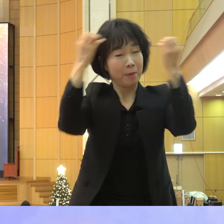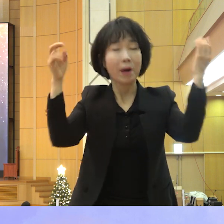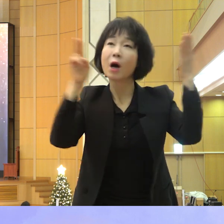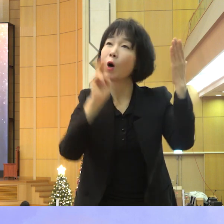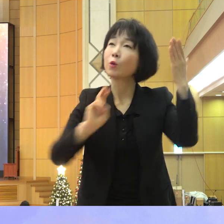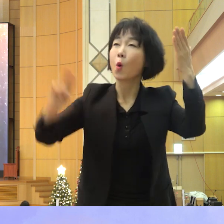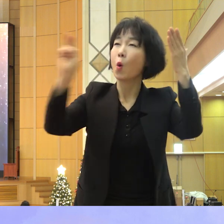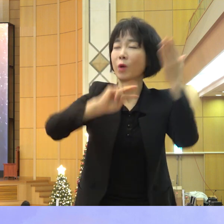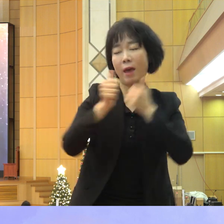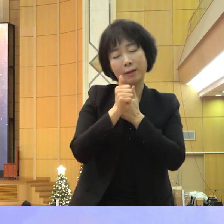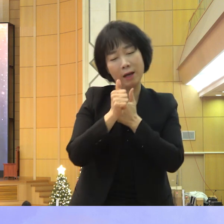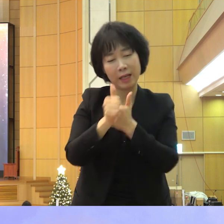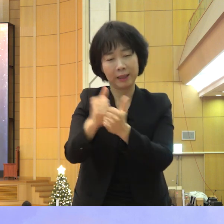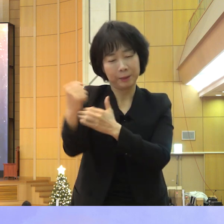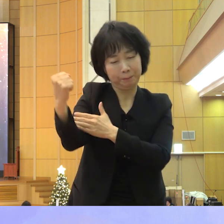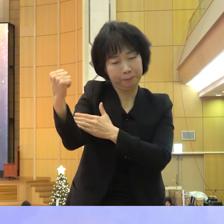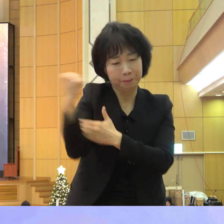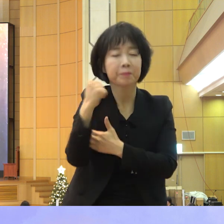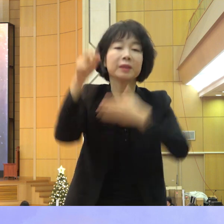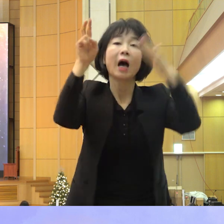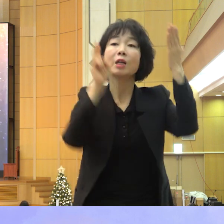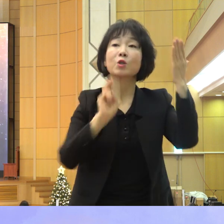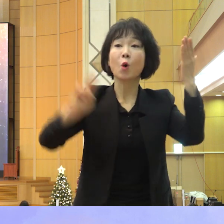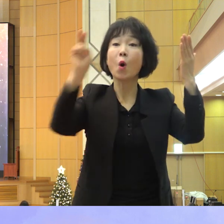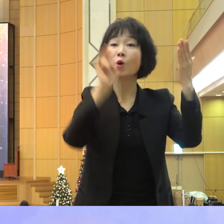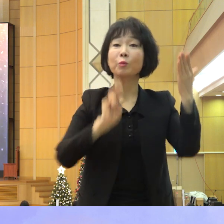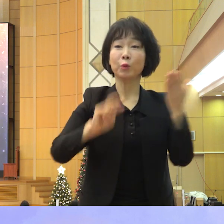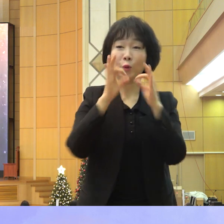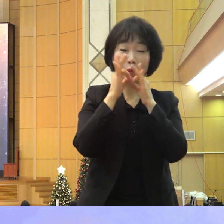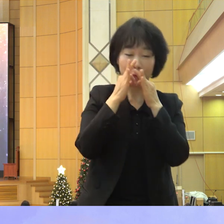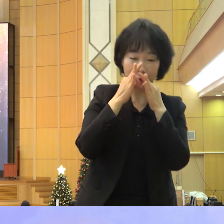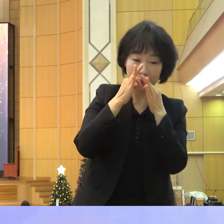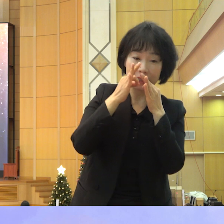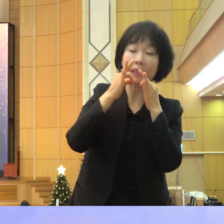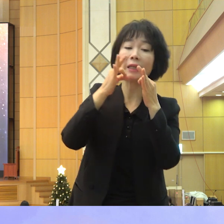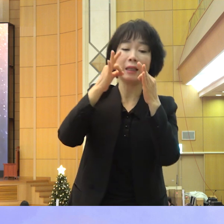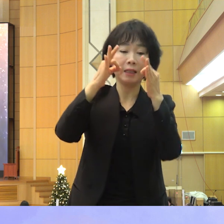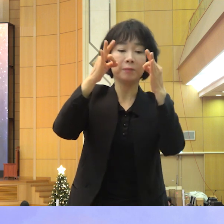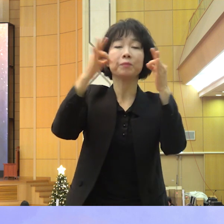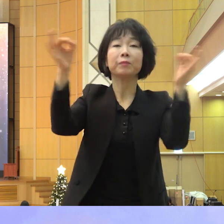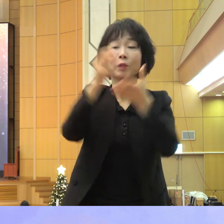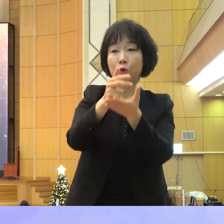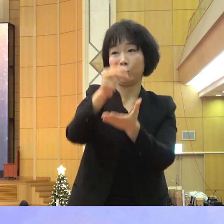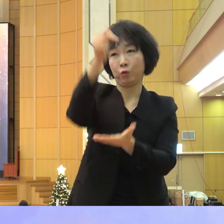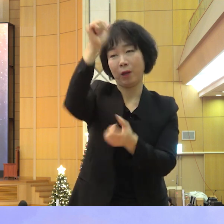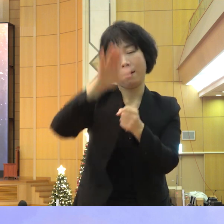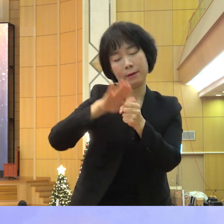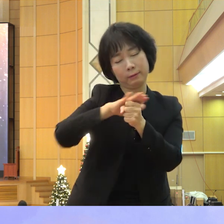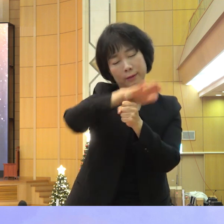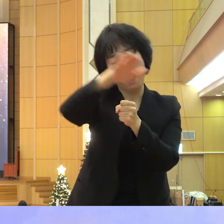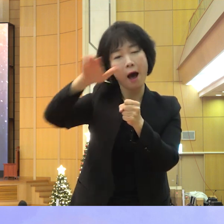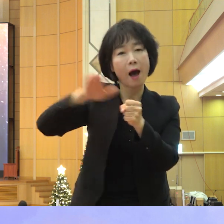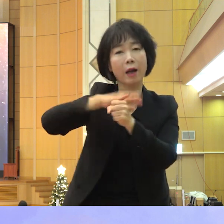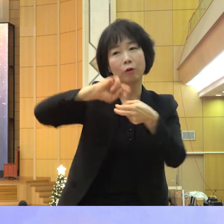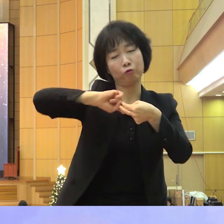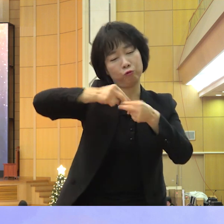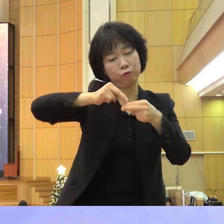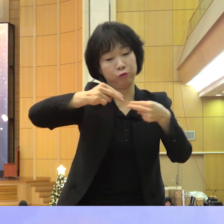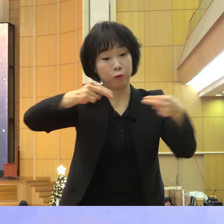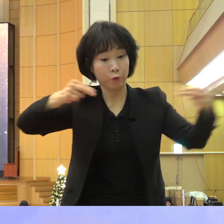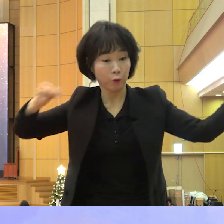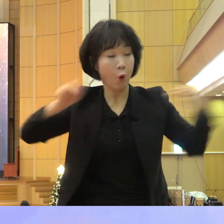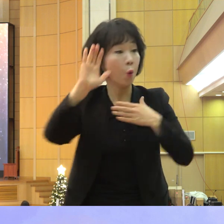새벽별의 노래 따라 힘찬 찬송 부르니 주의